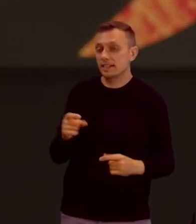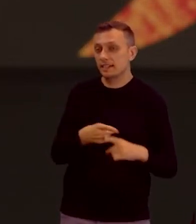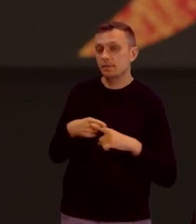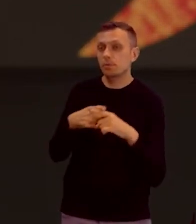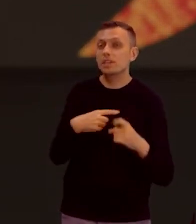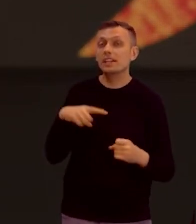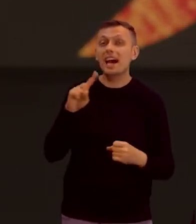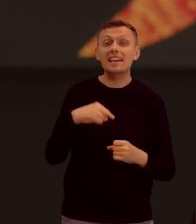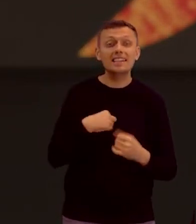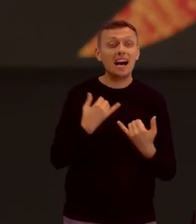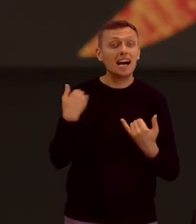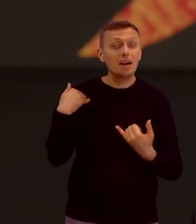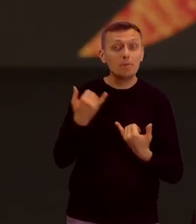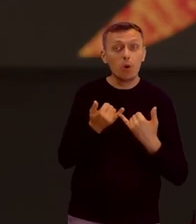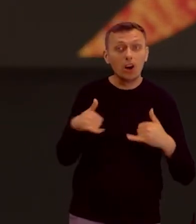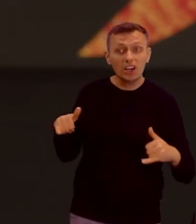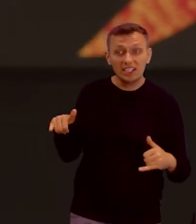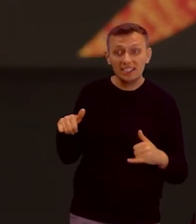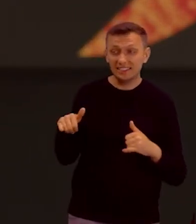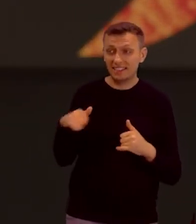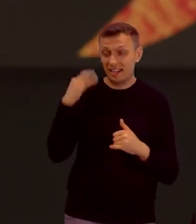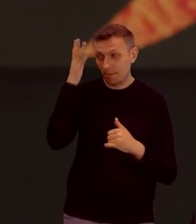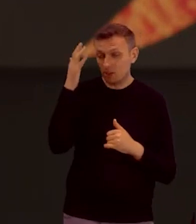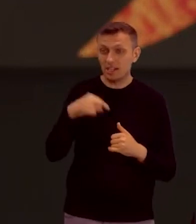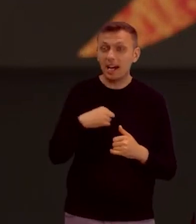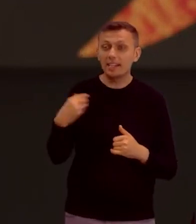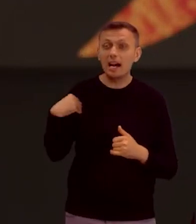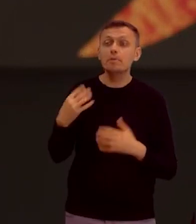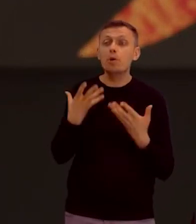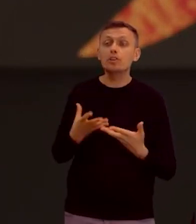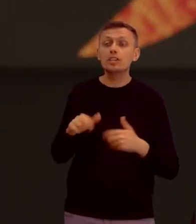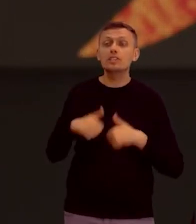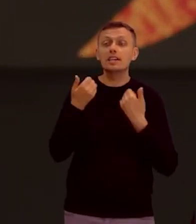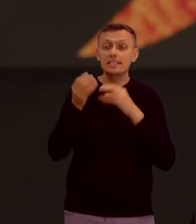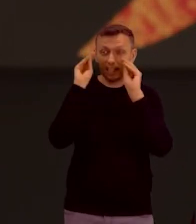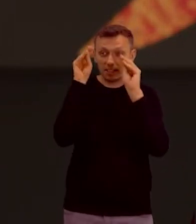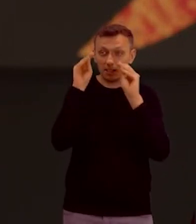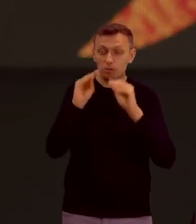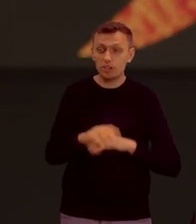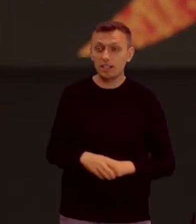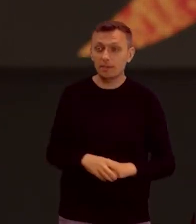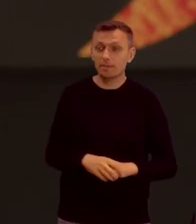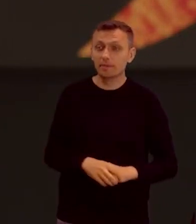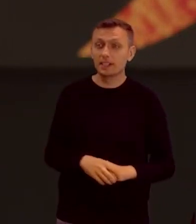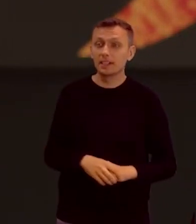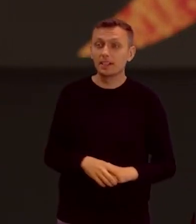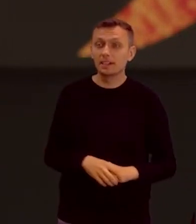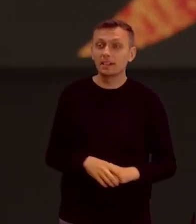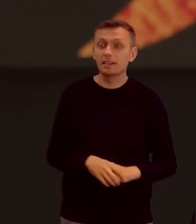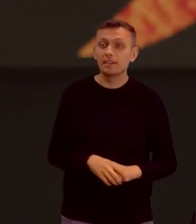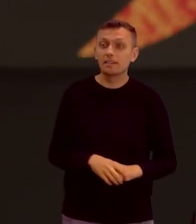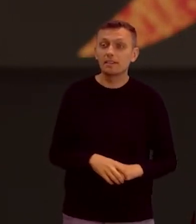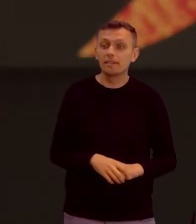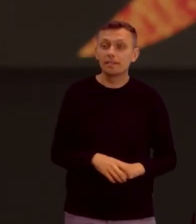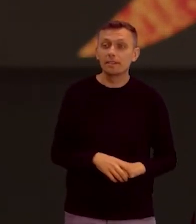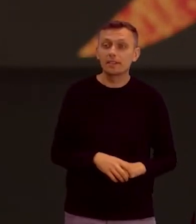Dlatego, gdy człowiek, który produkował strzały, obserwował, co dostał do swoich rąk i brał to